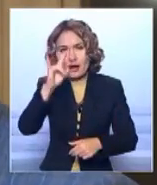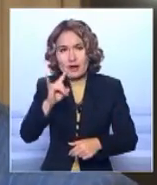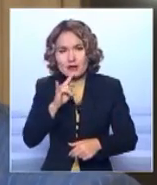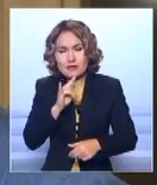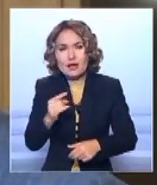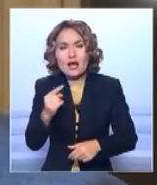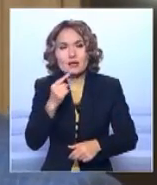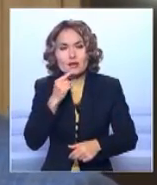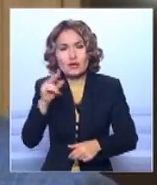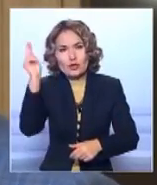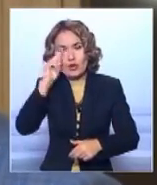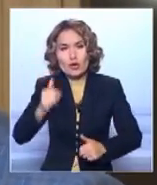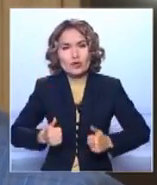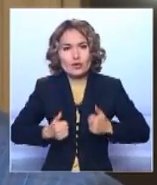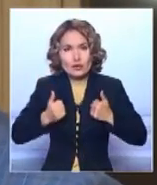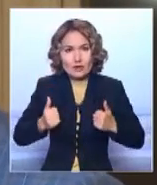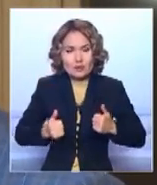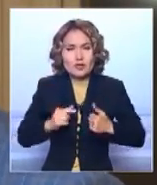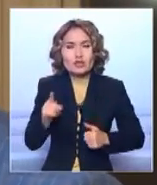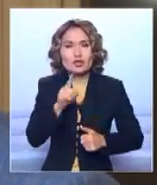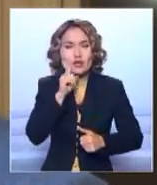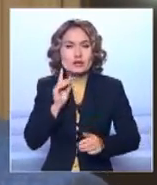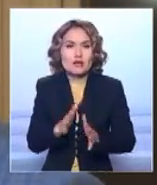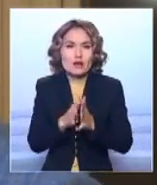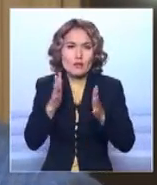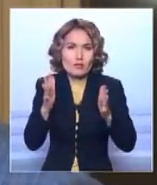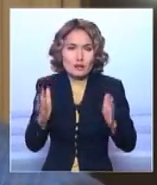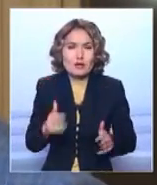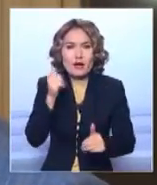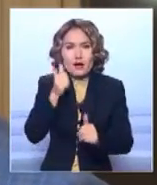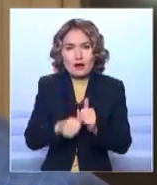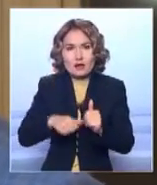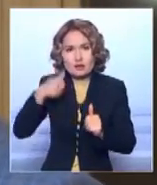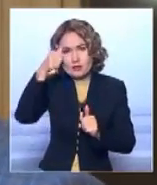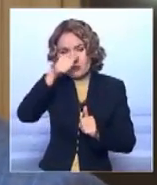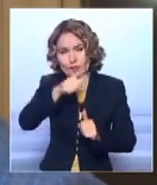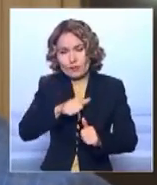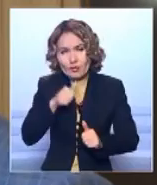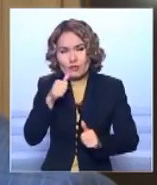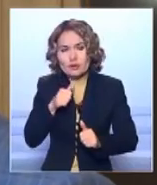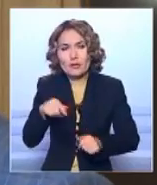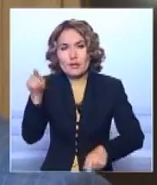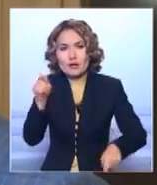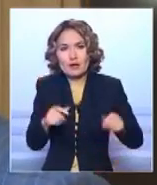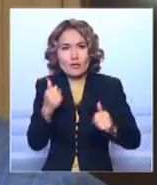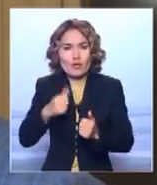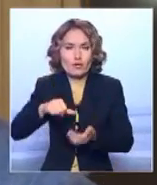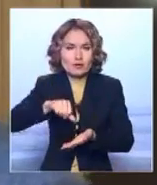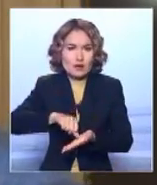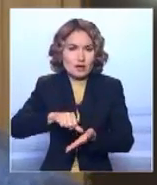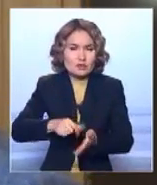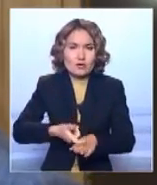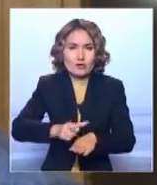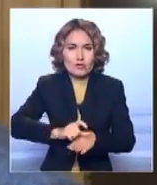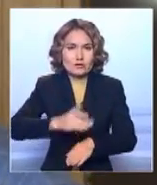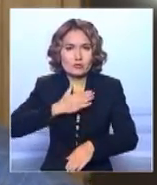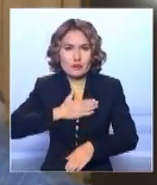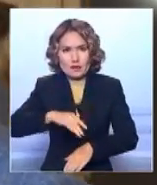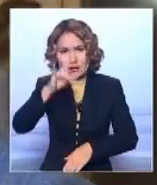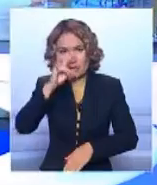осындай ықыластың жылдан жылға артуы, бұл біздің фестиваліміздің ғана табысы емес, бұл қазіргі біздің қазақ тіліміздің, мемлекеттік тіліміздің